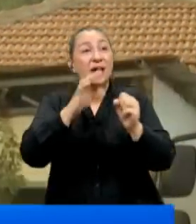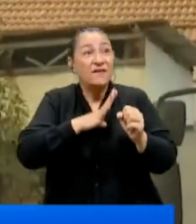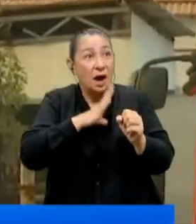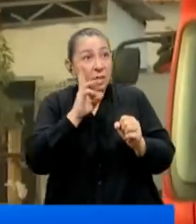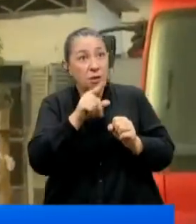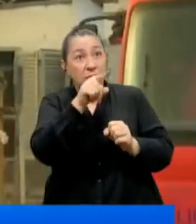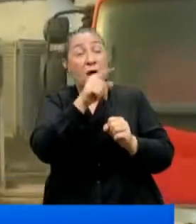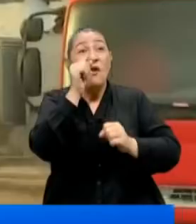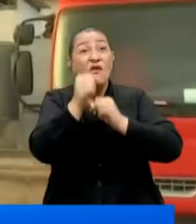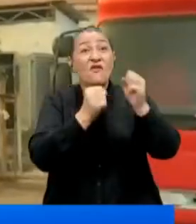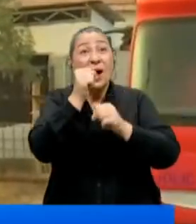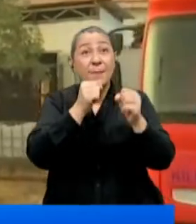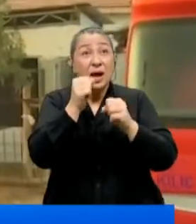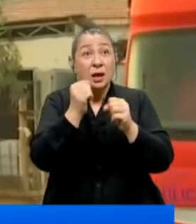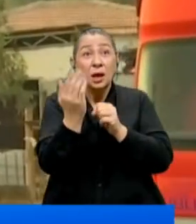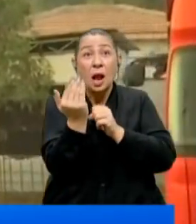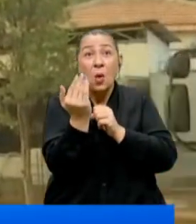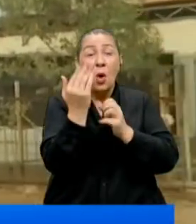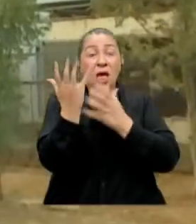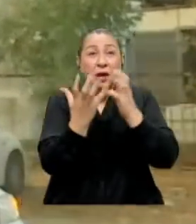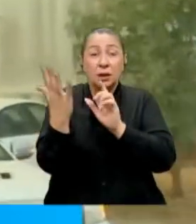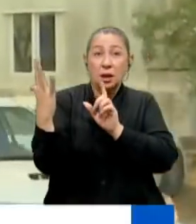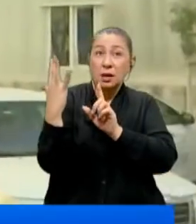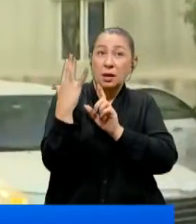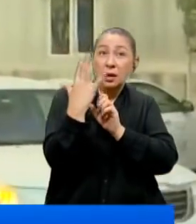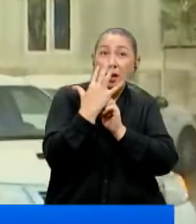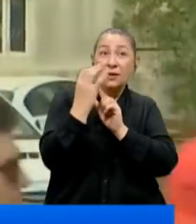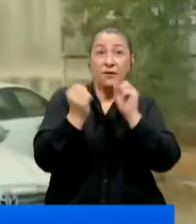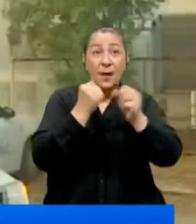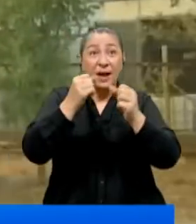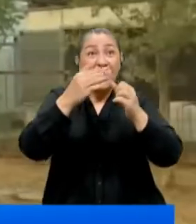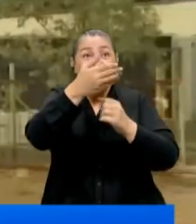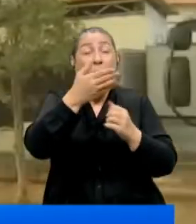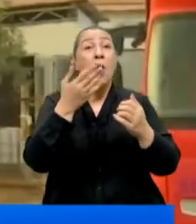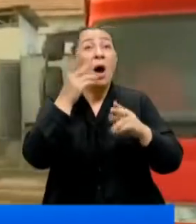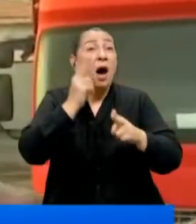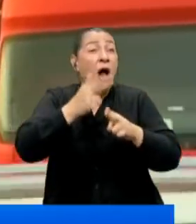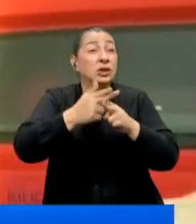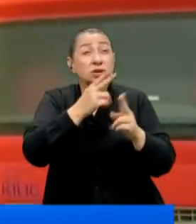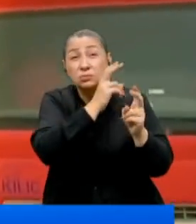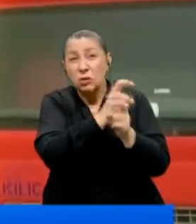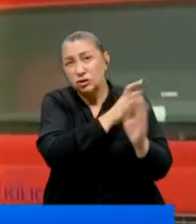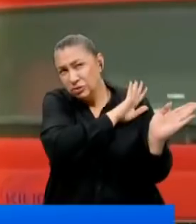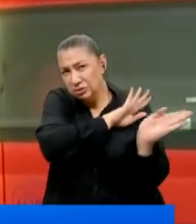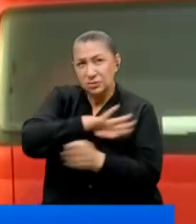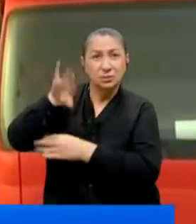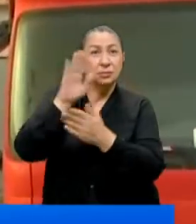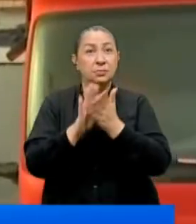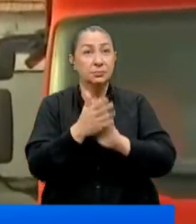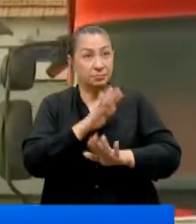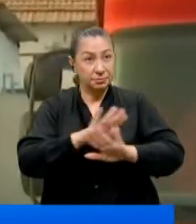burada. Fabrikanın üzerine doğru ilerliyor yangın ve acil tahliye edildi